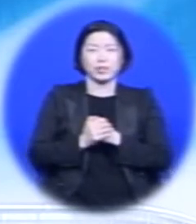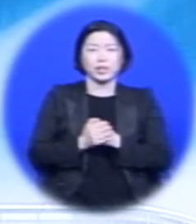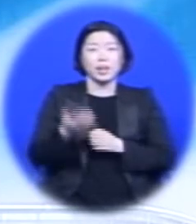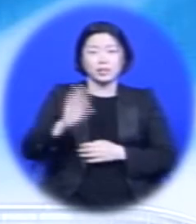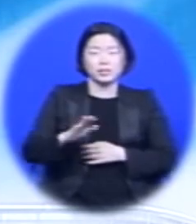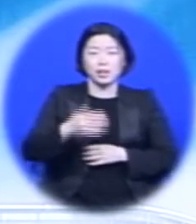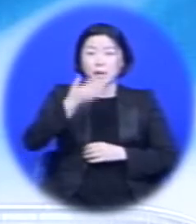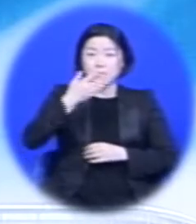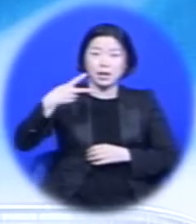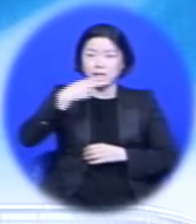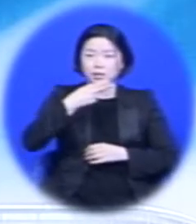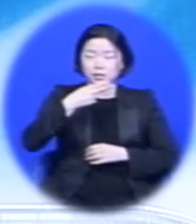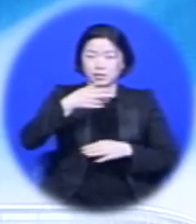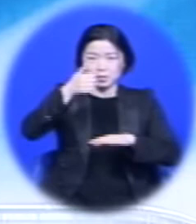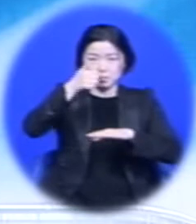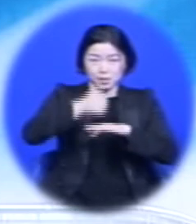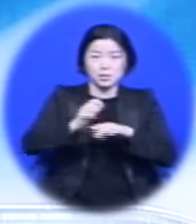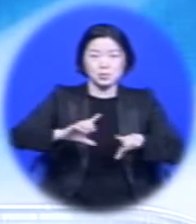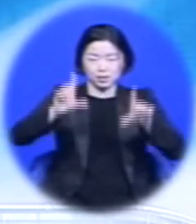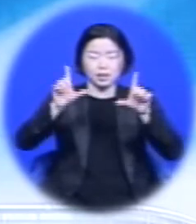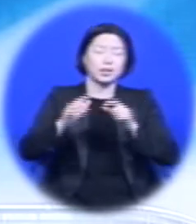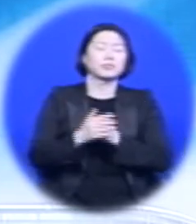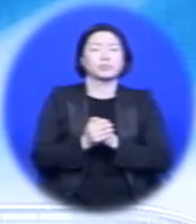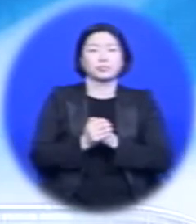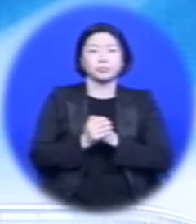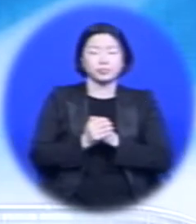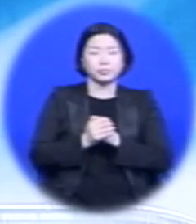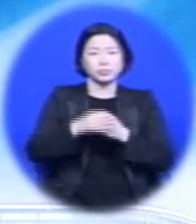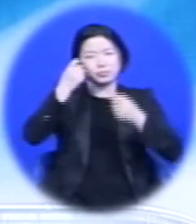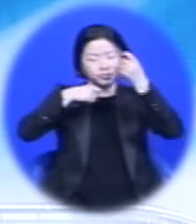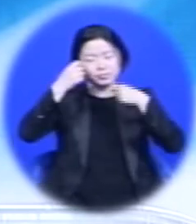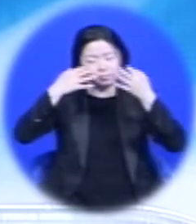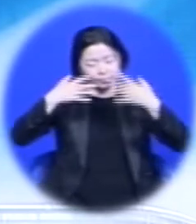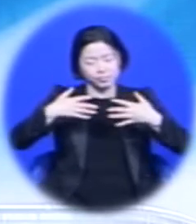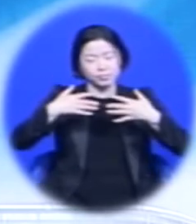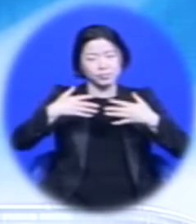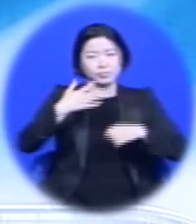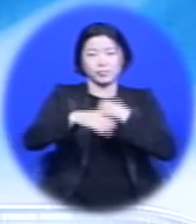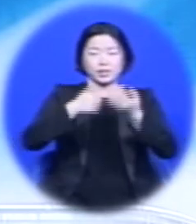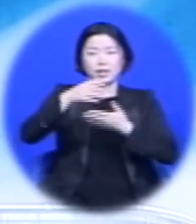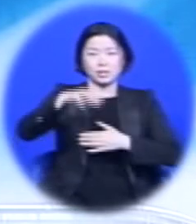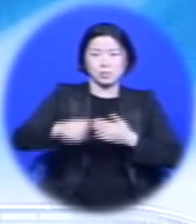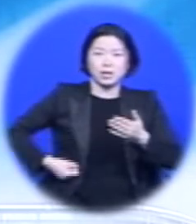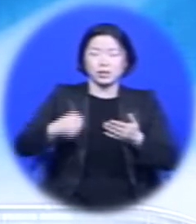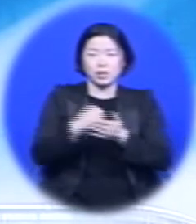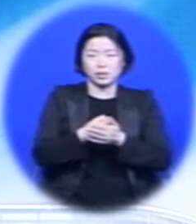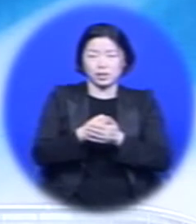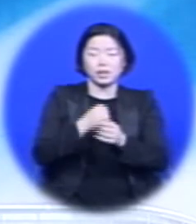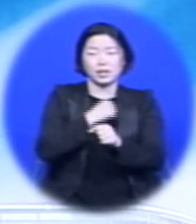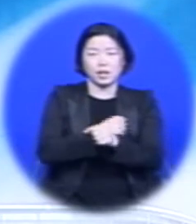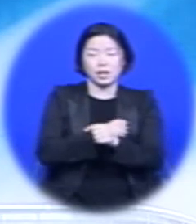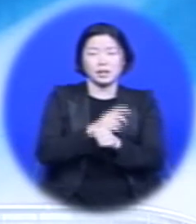근데 금식을 끝내는 날 펑펑 울면서 하나님 앞에 결단했던 이야기를